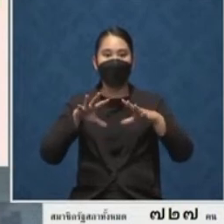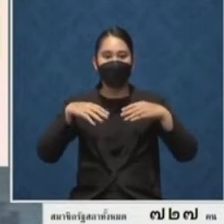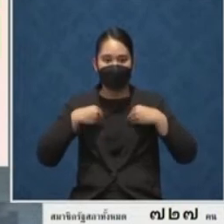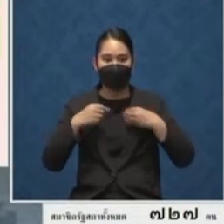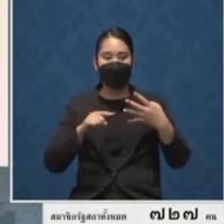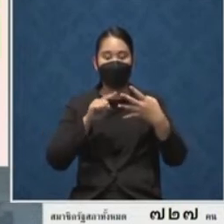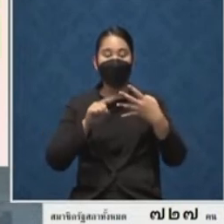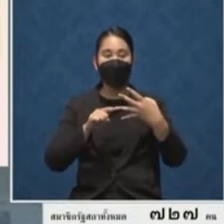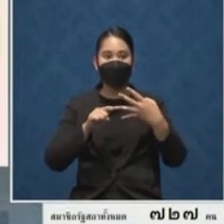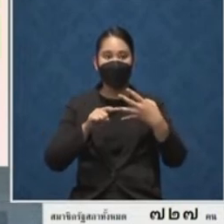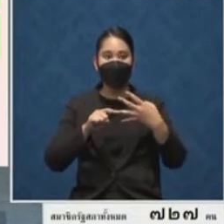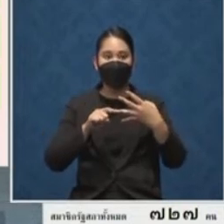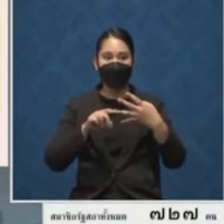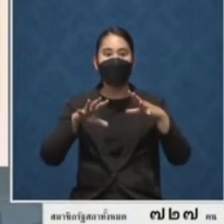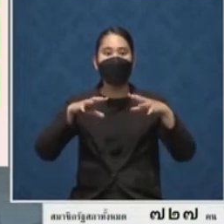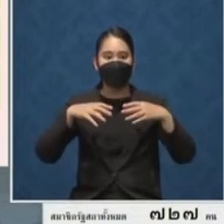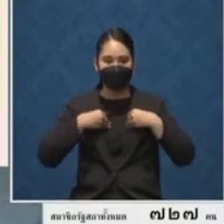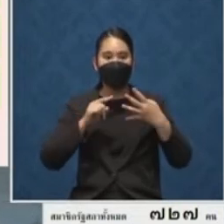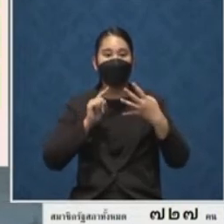การและ4รับหลักการครับ